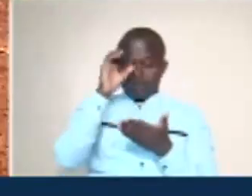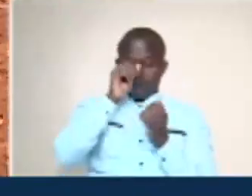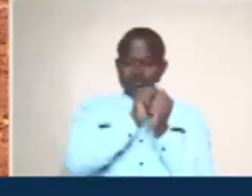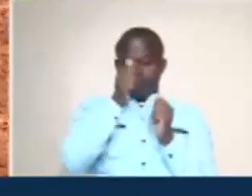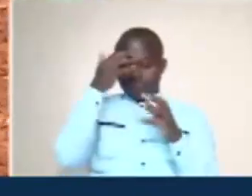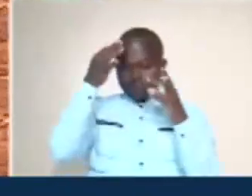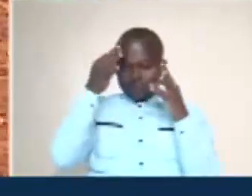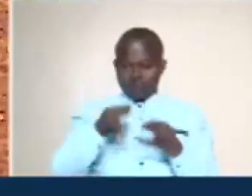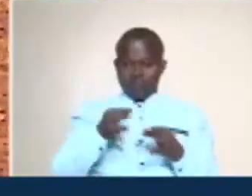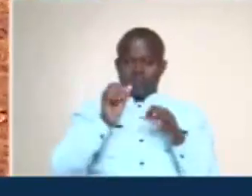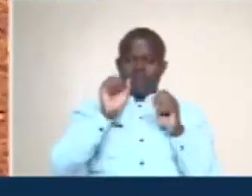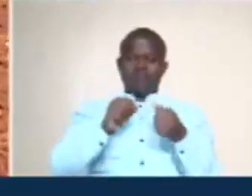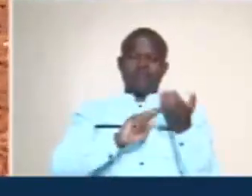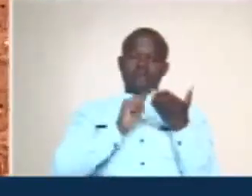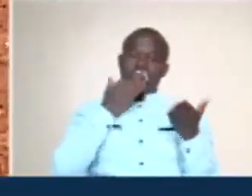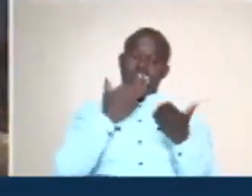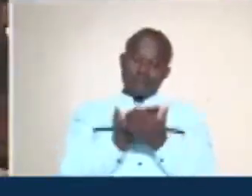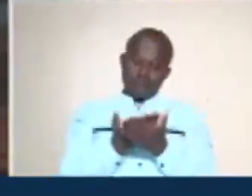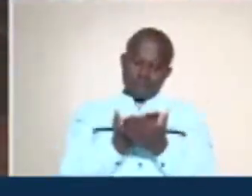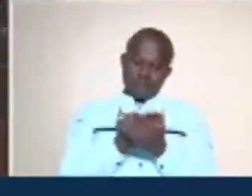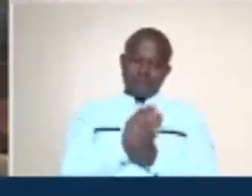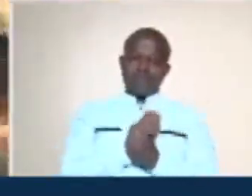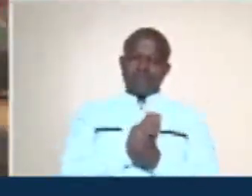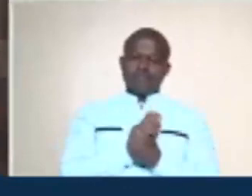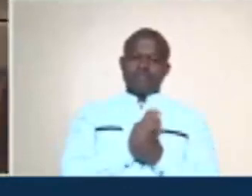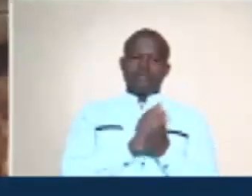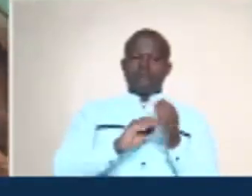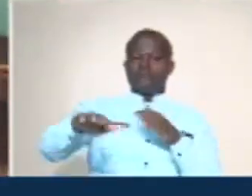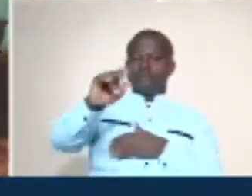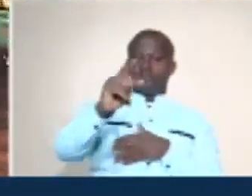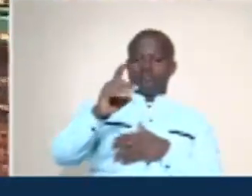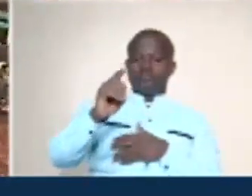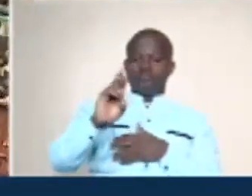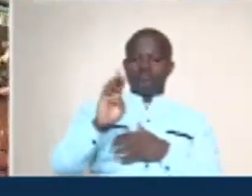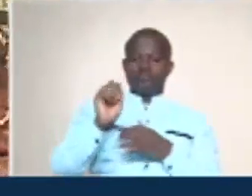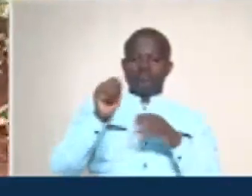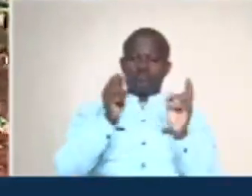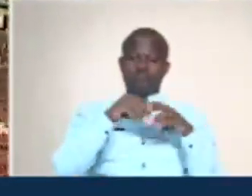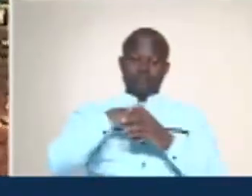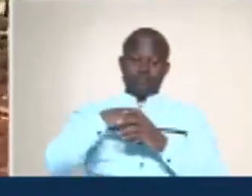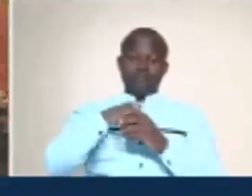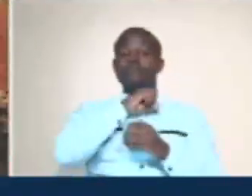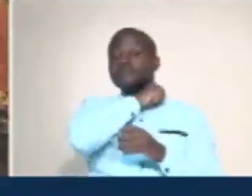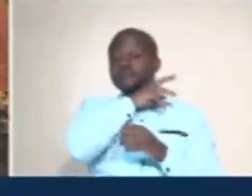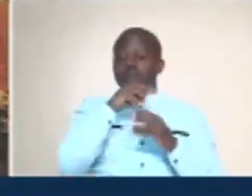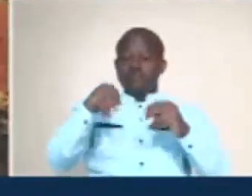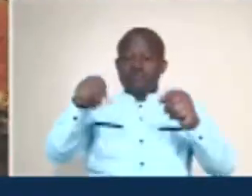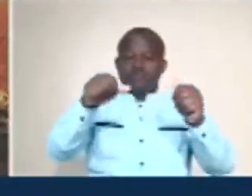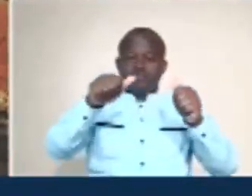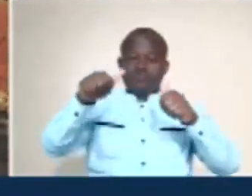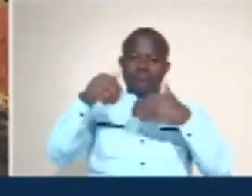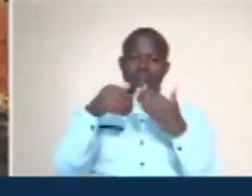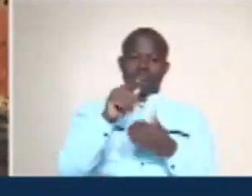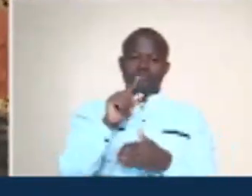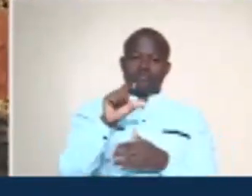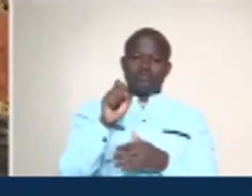n'izindi nganda zayibyaza umusaruro ikimoteri cyanduba gisanzwe kibyaza imyanda ibora ifumbire ya